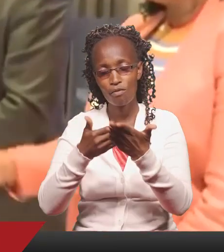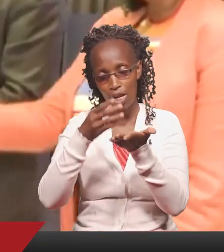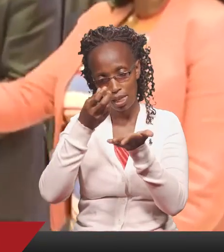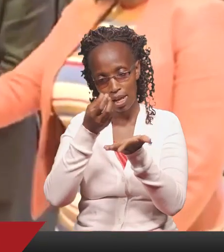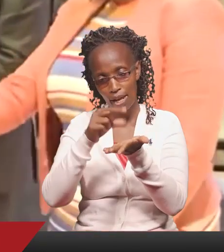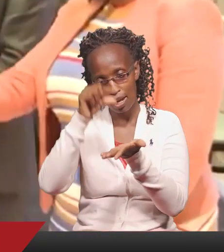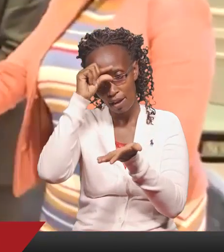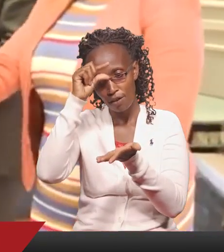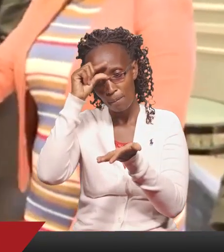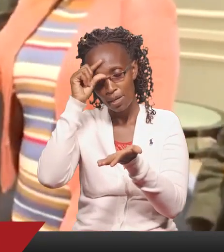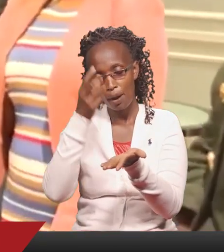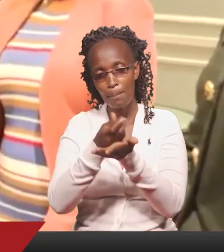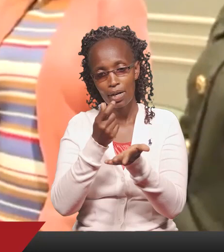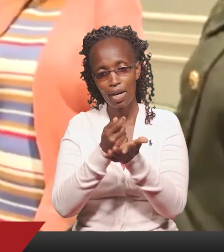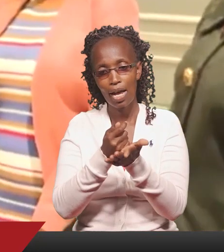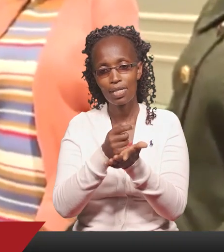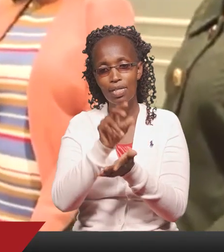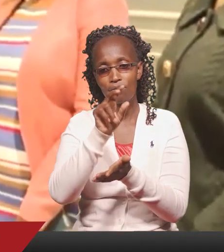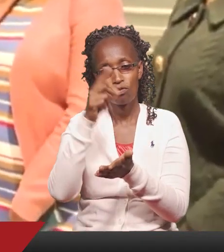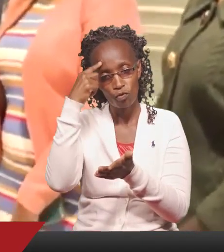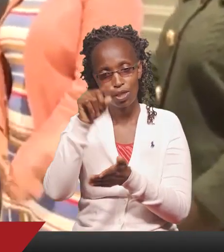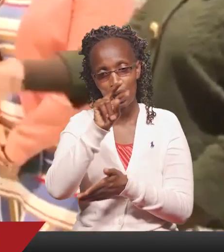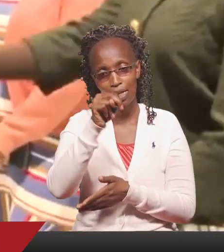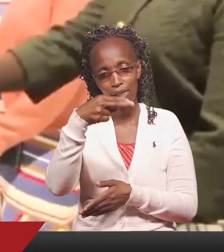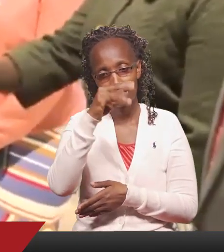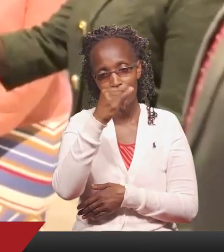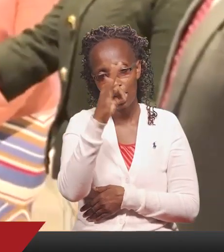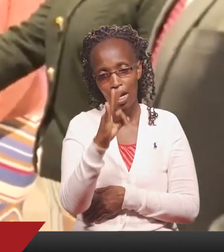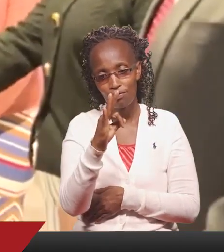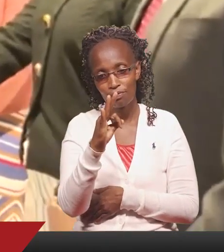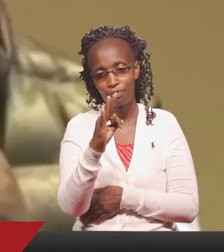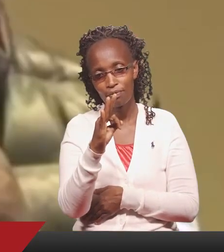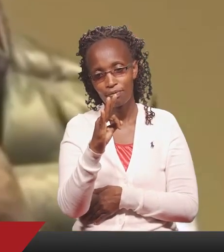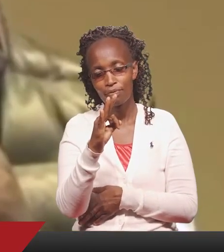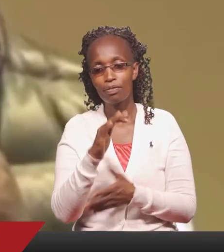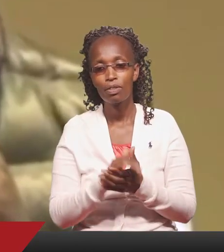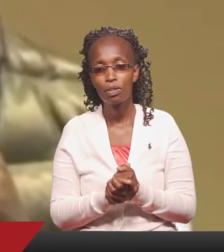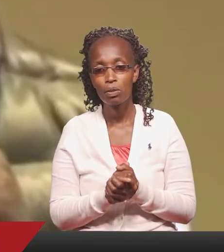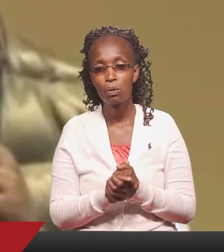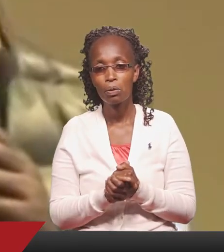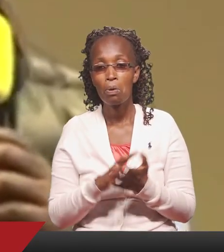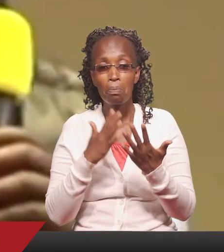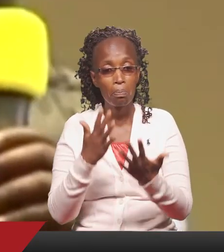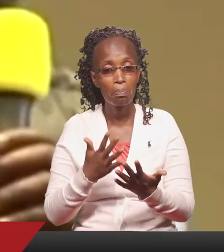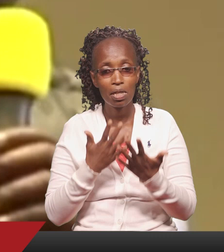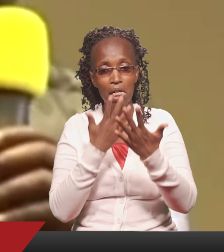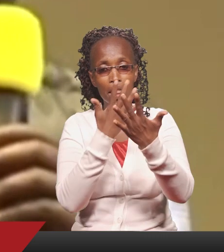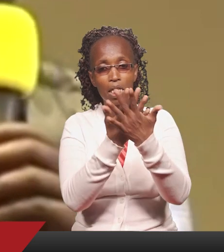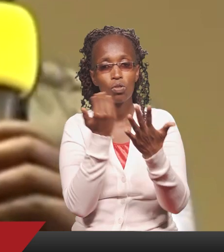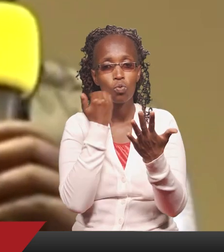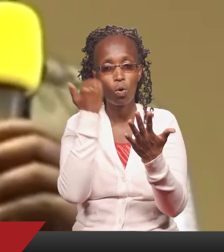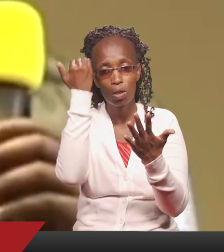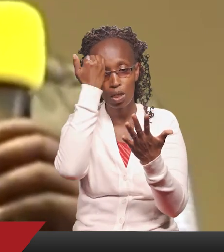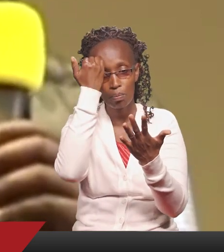kulipa mgao fulani wa pesa kwenye bima ya NHIF kama wakiupuzi. We were taken to court